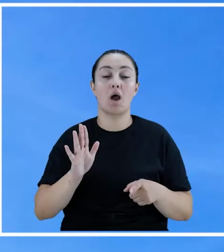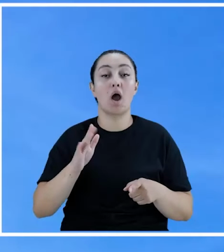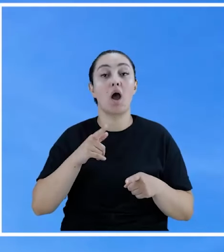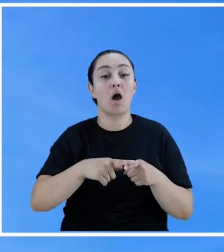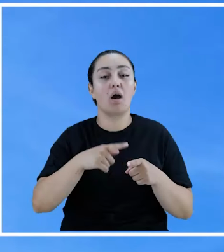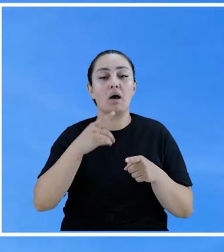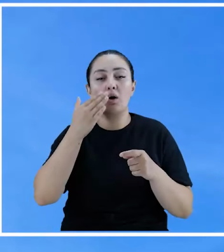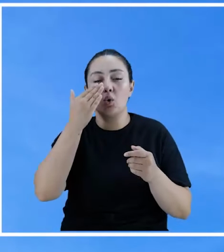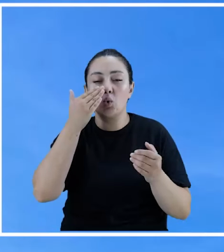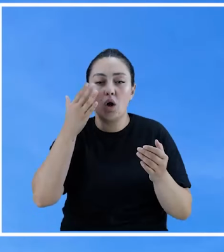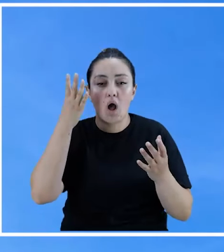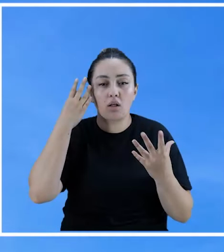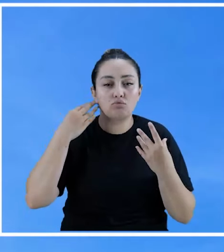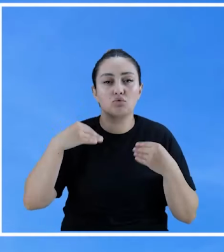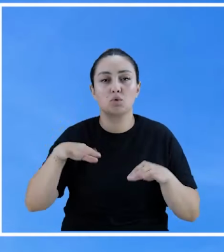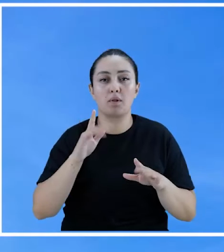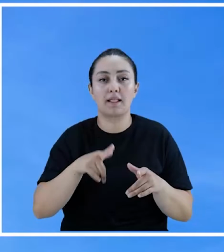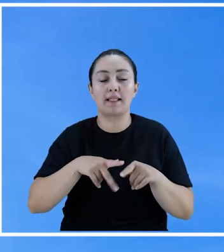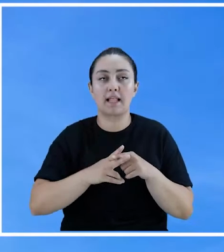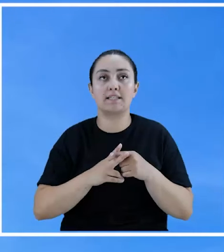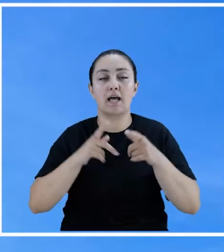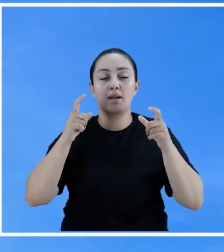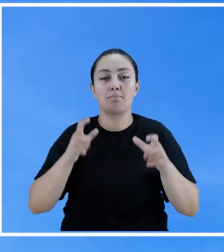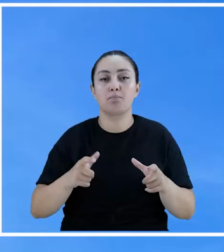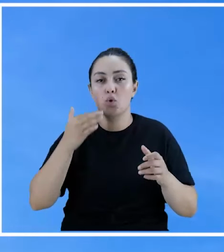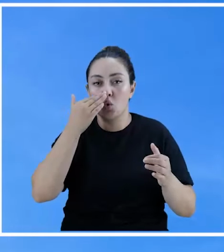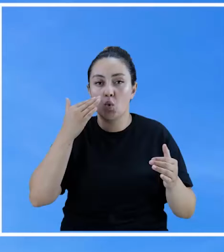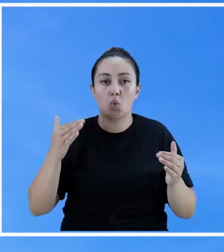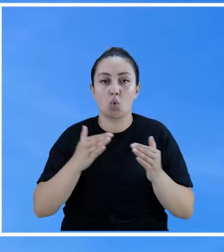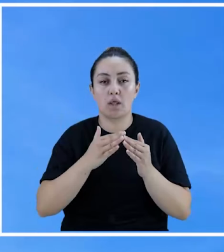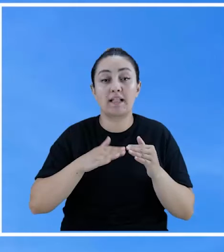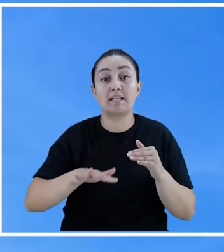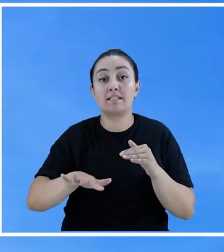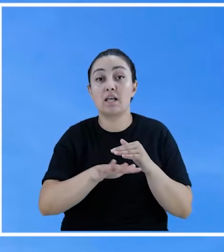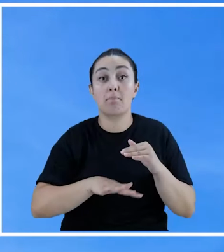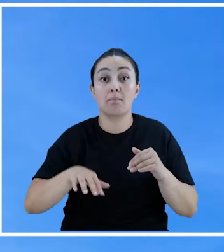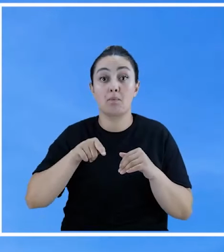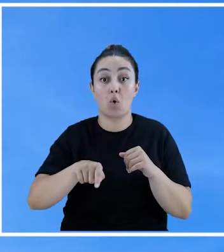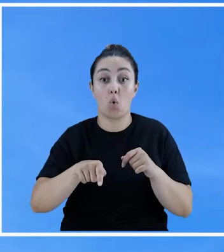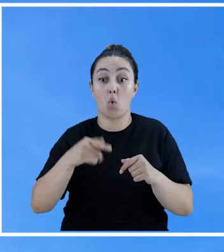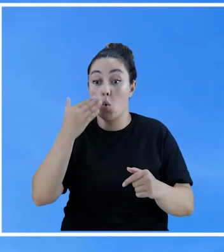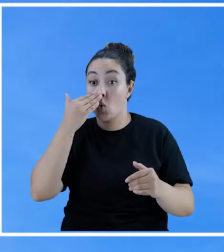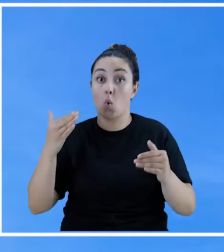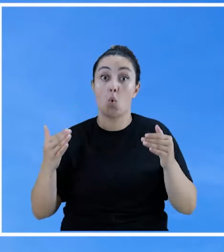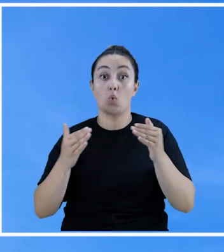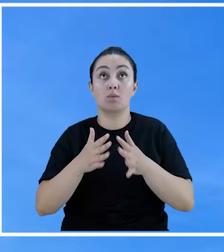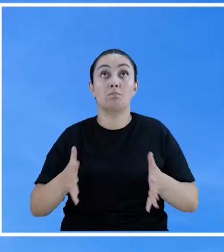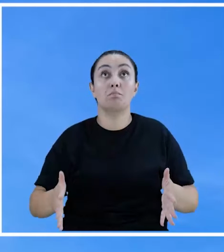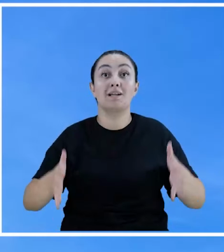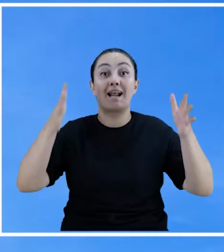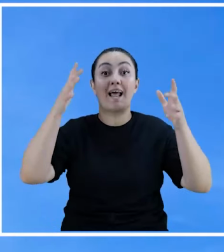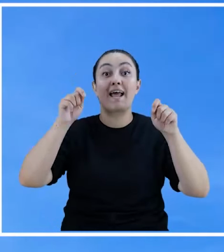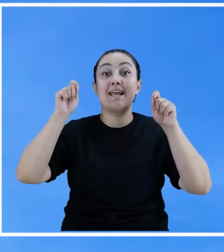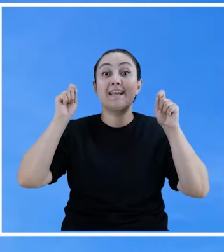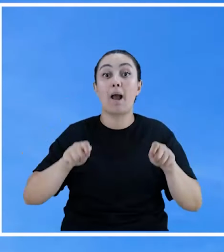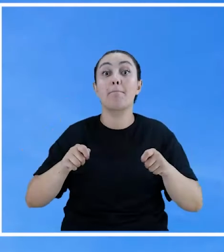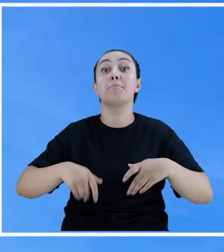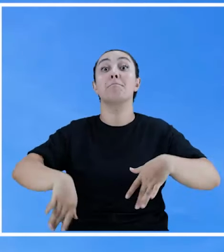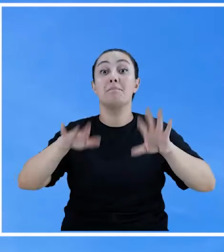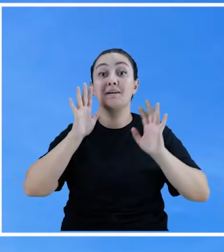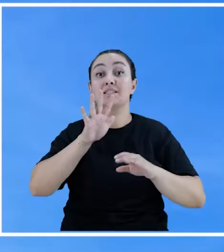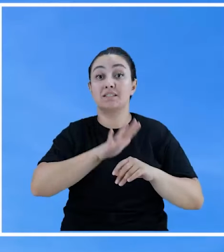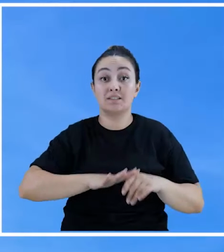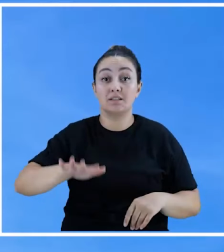İyi anlaşılmayan ve tasarıma uygun, ya o zemin özelliklerine uygun, tasarımı yapılmamış yapılar